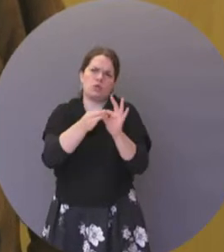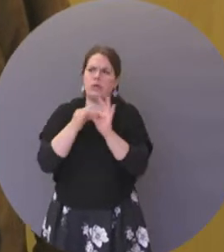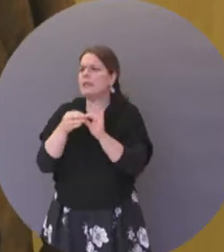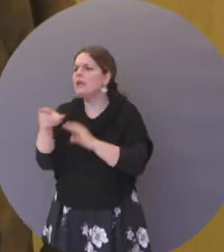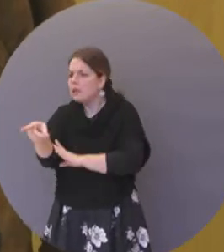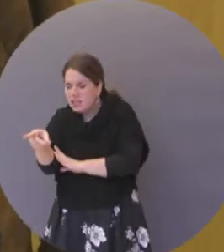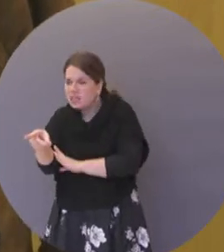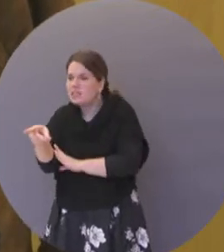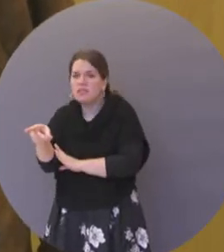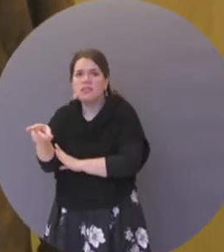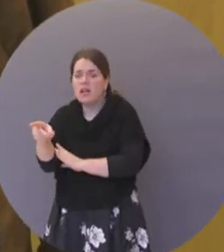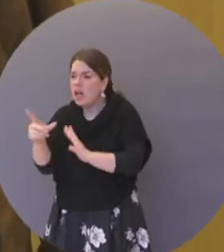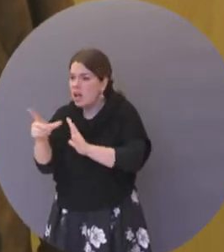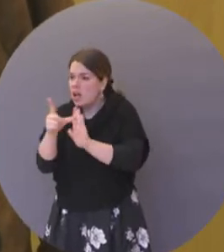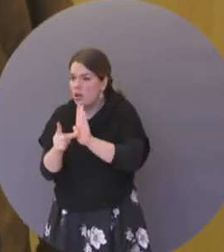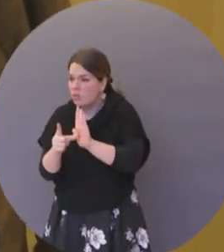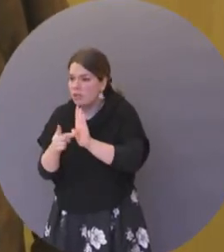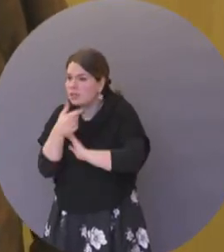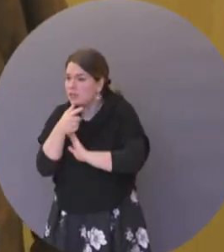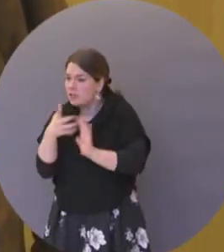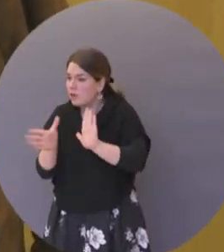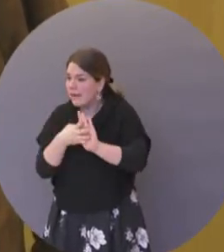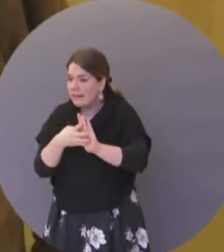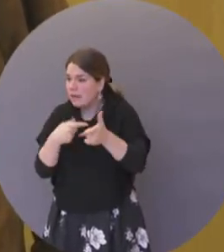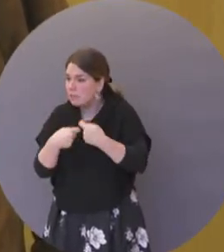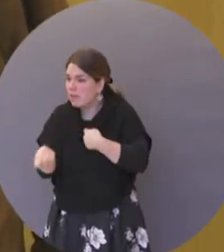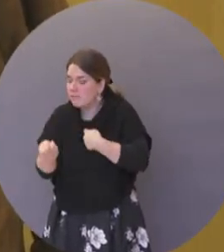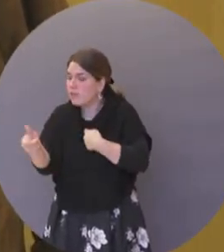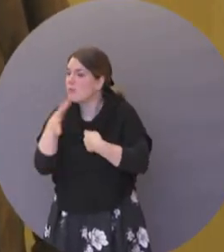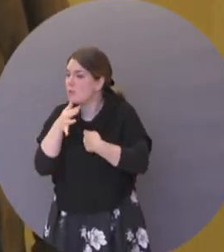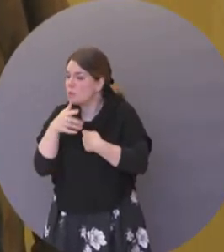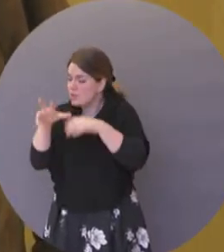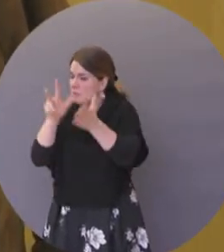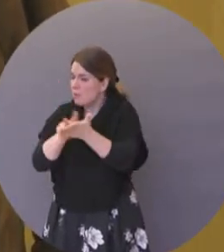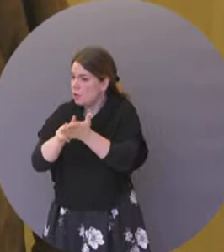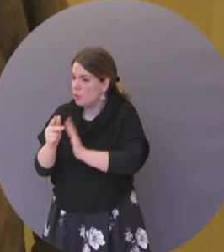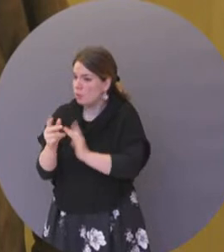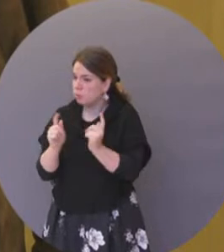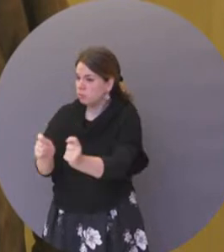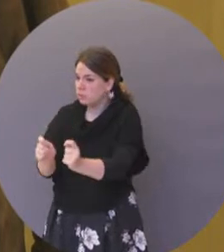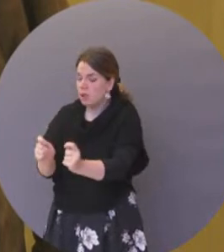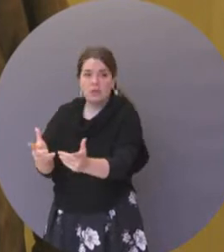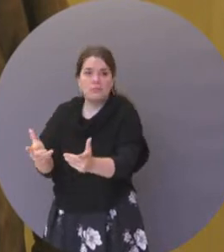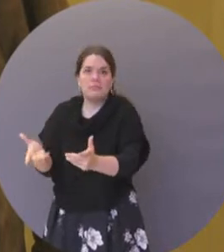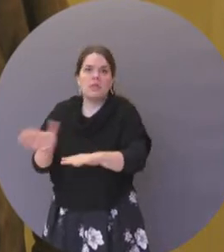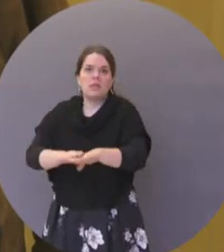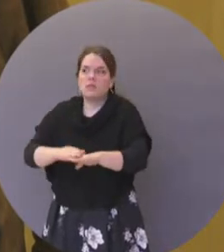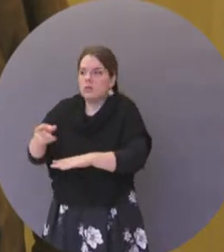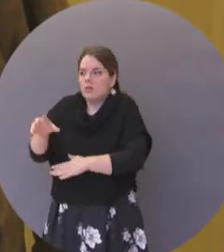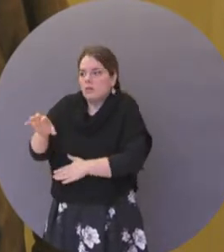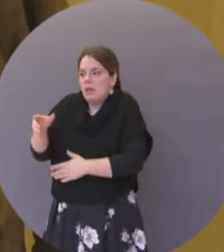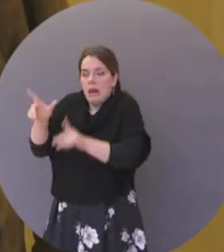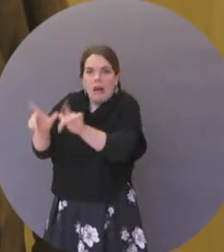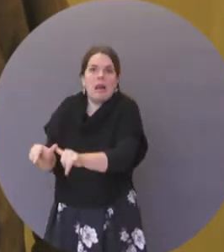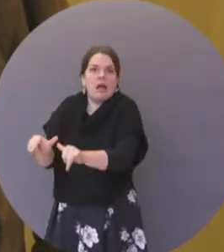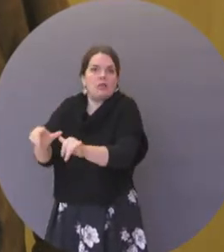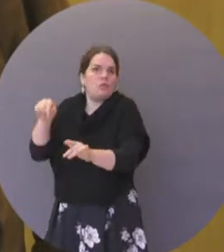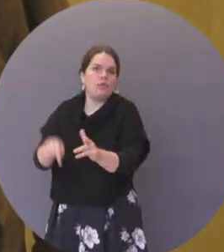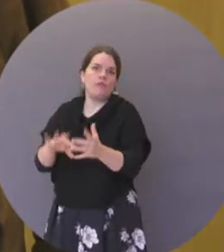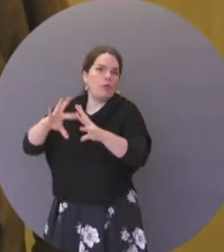manière légale ou de manière normale à un logement mais qui pour autant sont chez nous et doivent avoir une solution